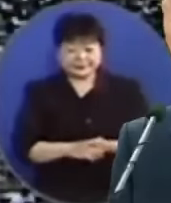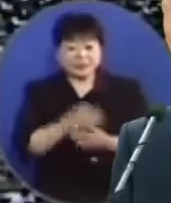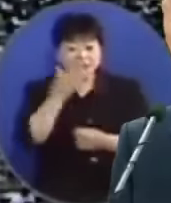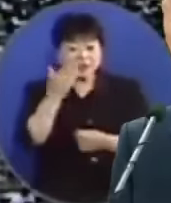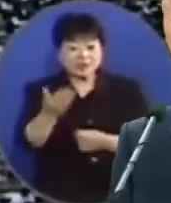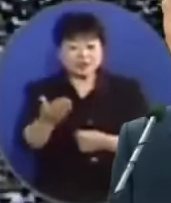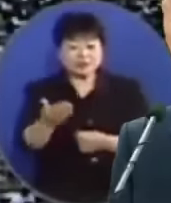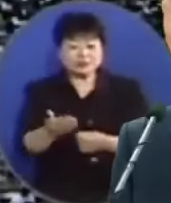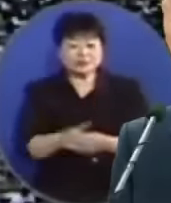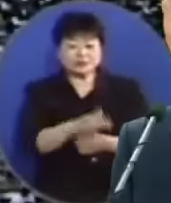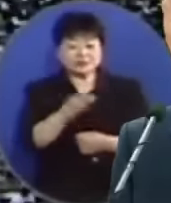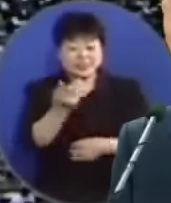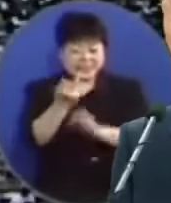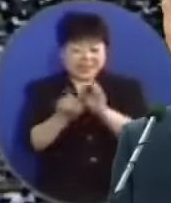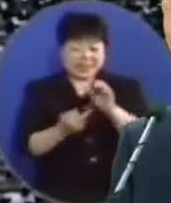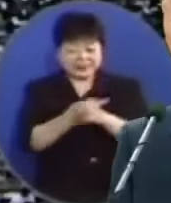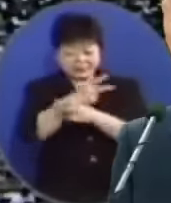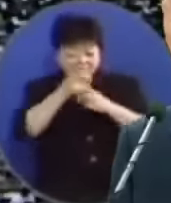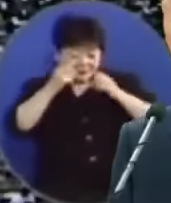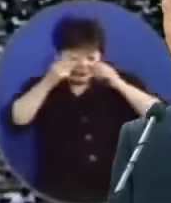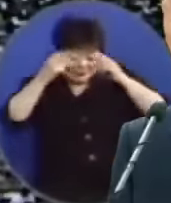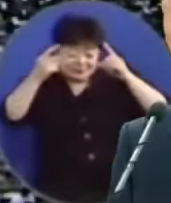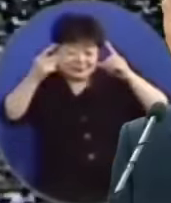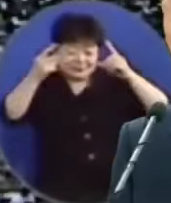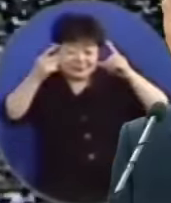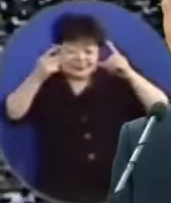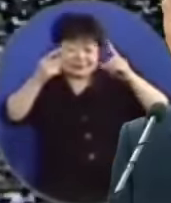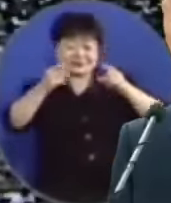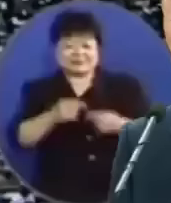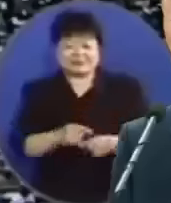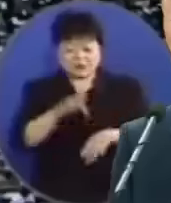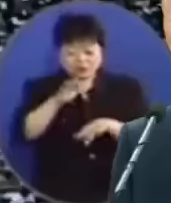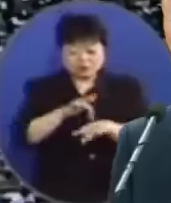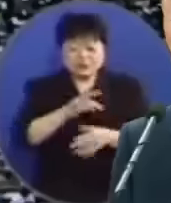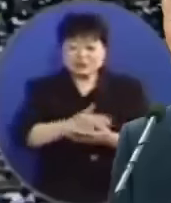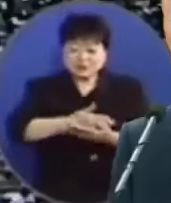여러분 우리가 아침에 잠에서 깨어 일어나서도 귀신 쫓아내고